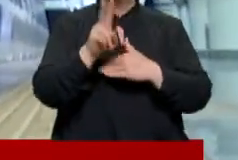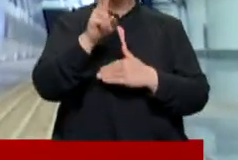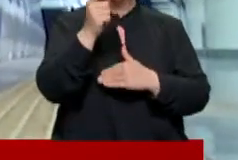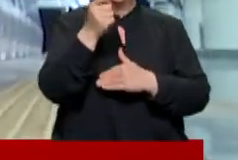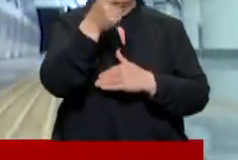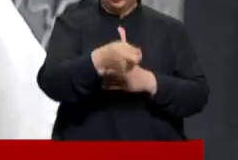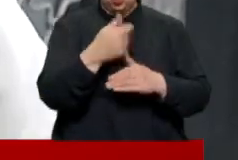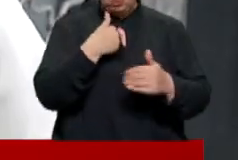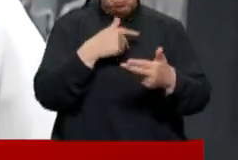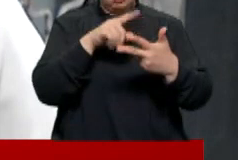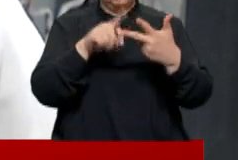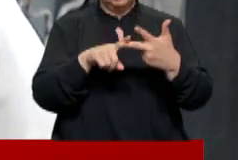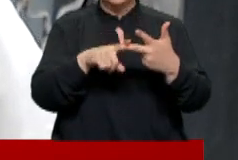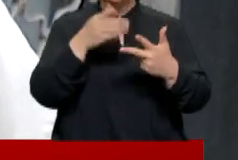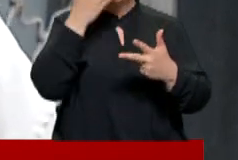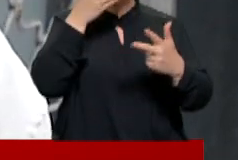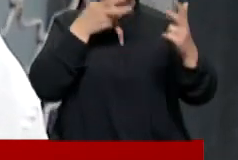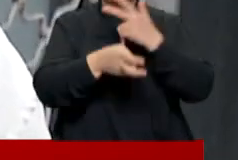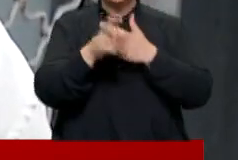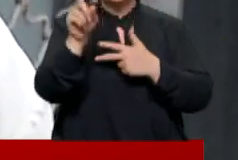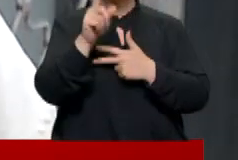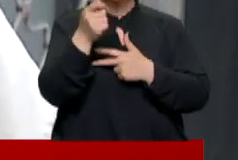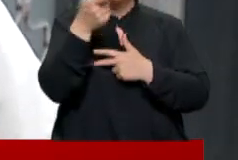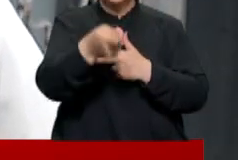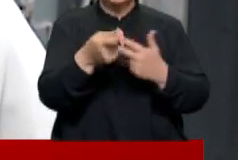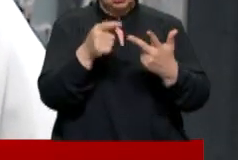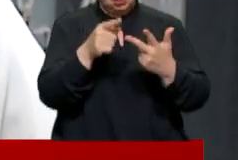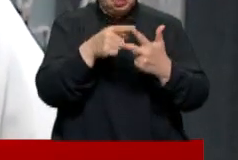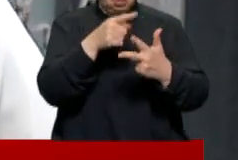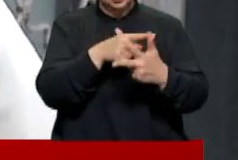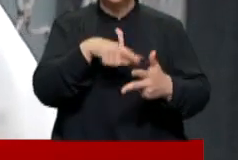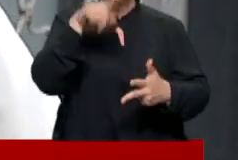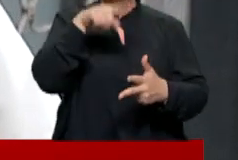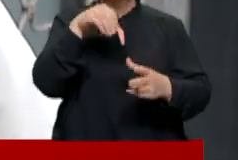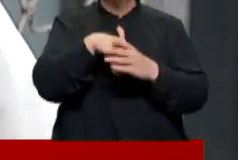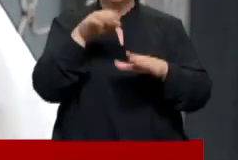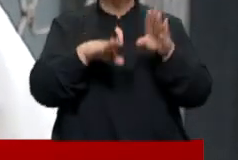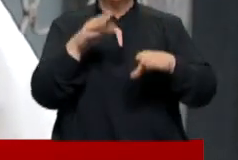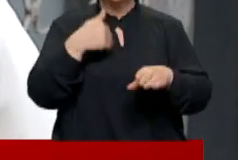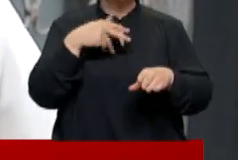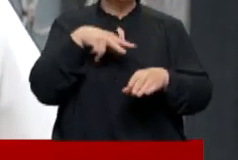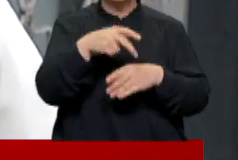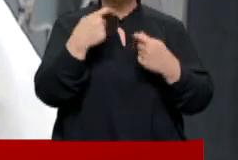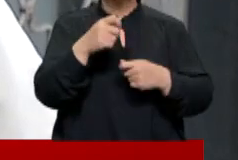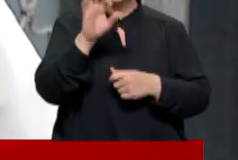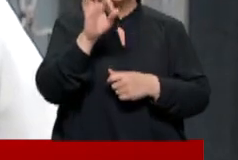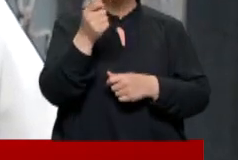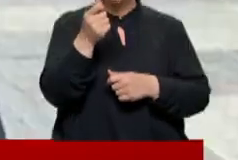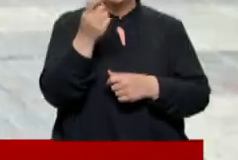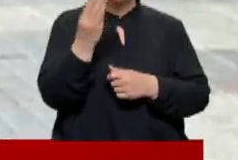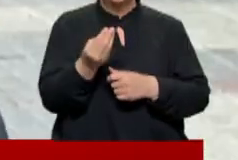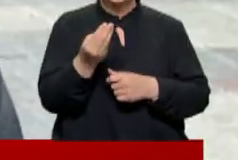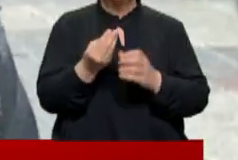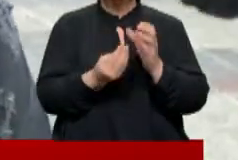TL veriyorum. Onun dışında da Marmara'ya da 10 TL veriyorum. Yani gün içerisinde ortalama benim yola verdiğim ücret 50 TL'yi